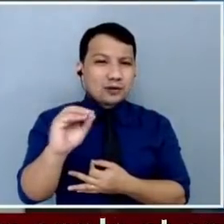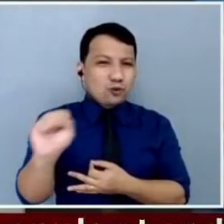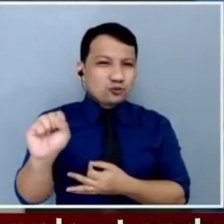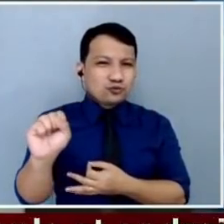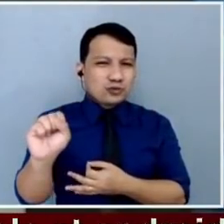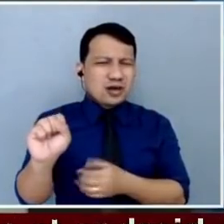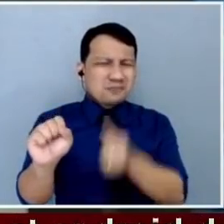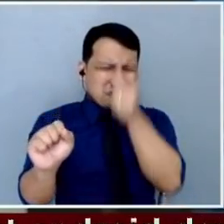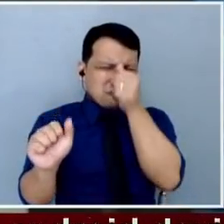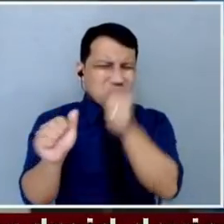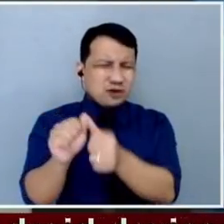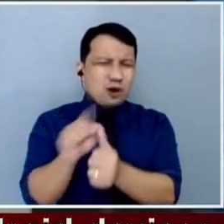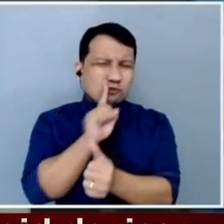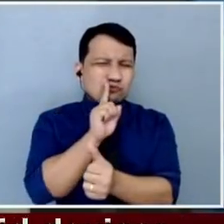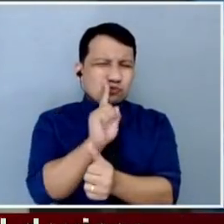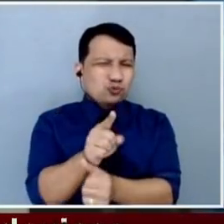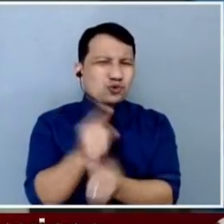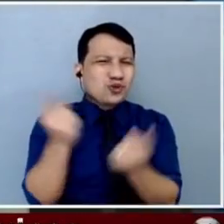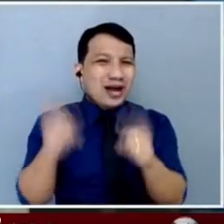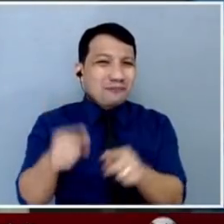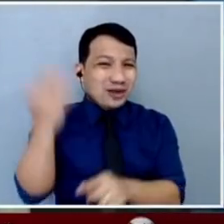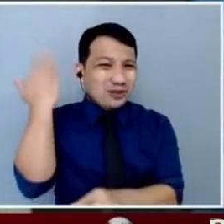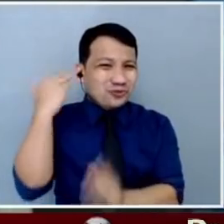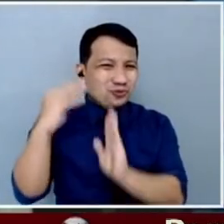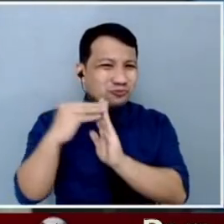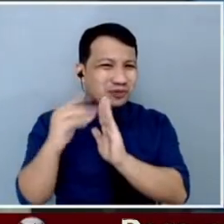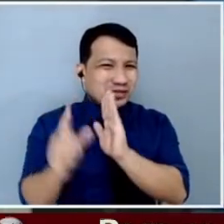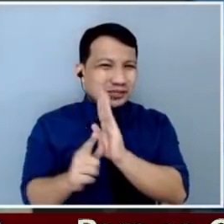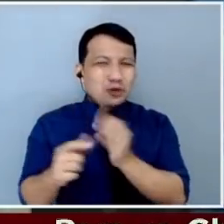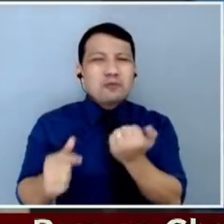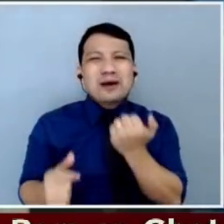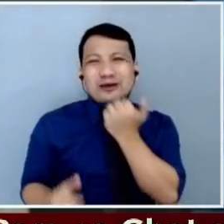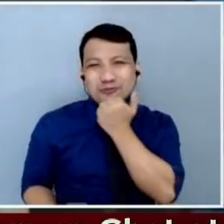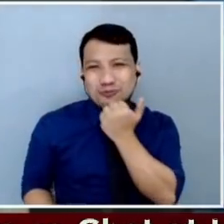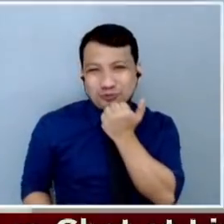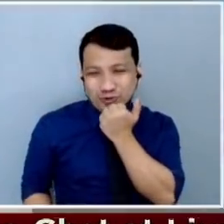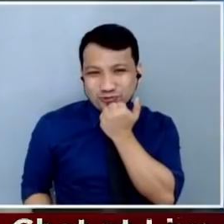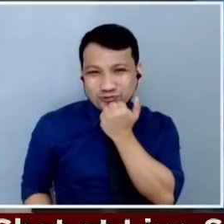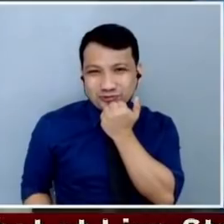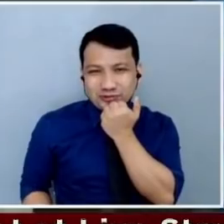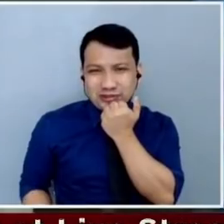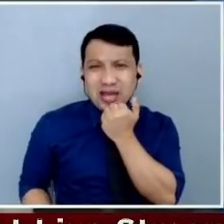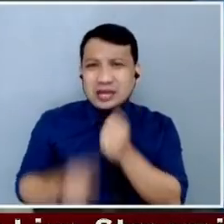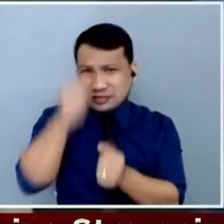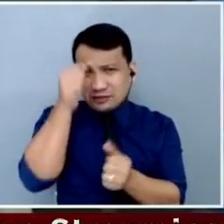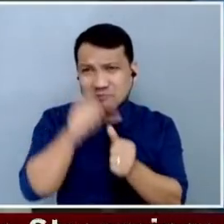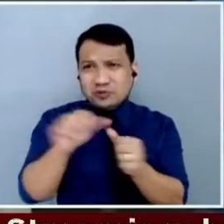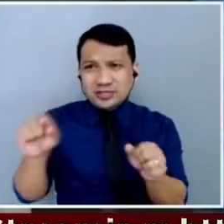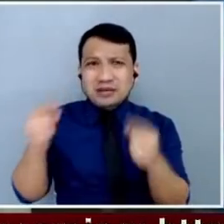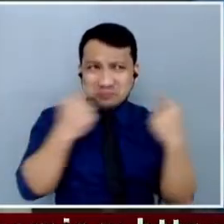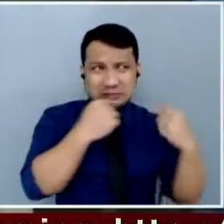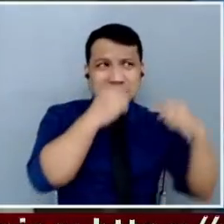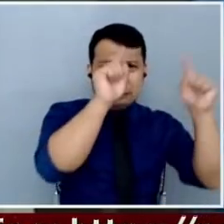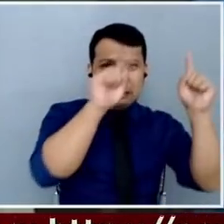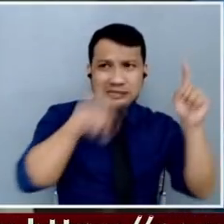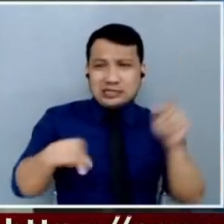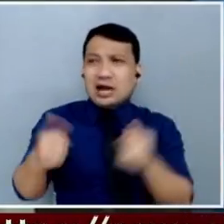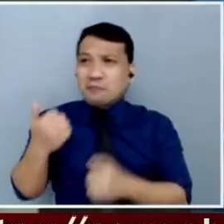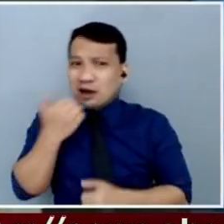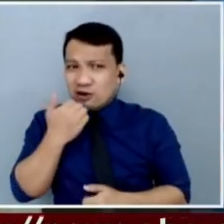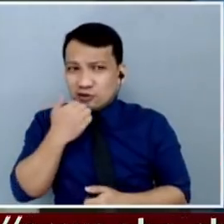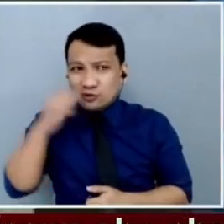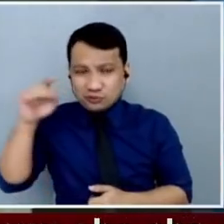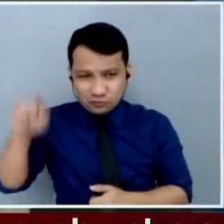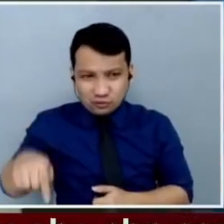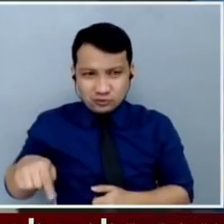always remember their mistakes and successes. Papanagutin natin sila sa mata